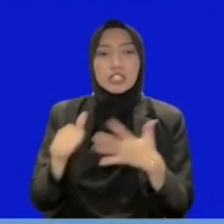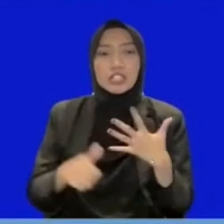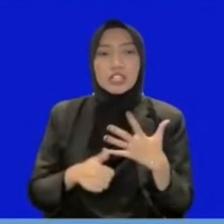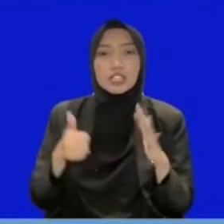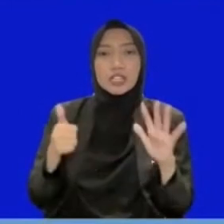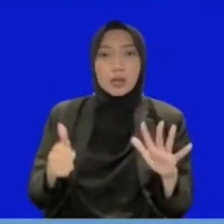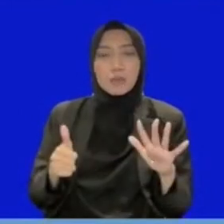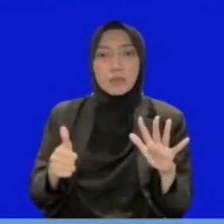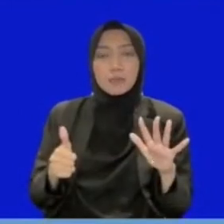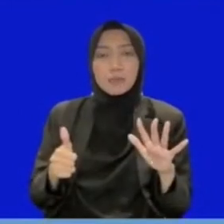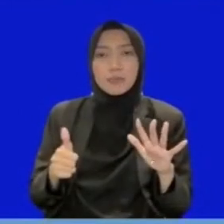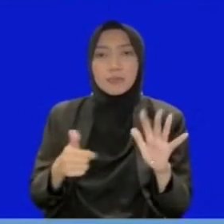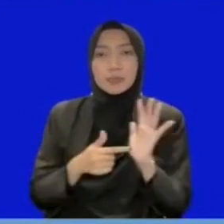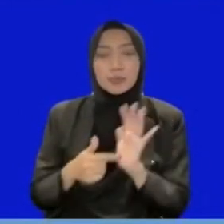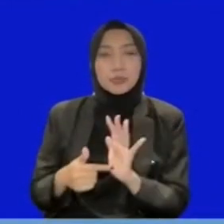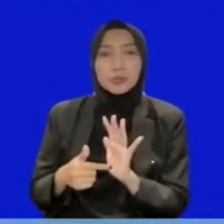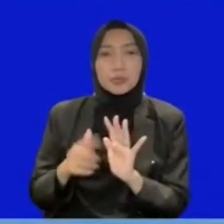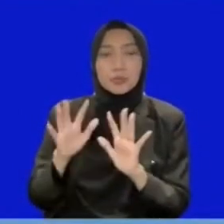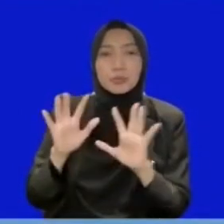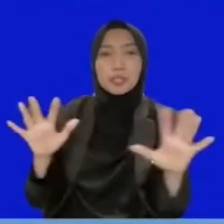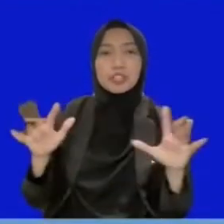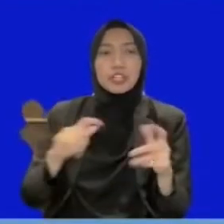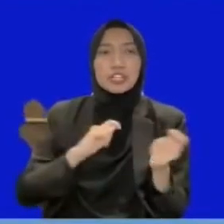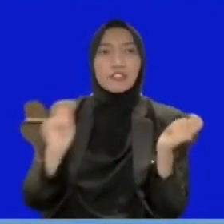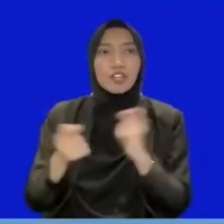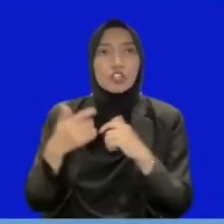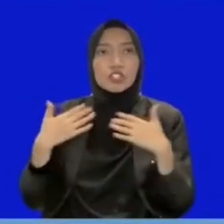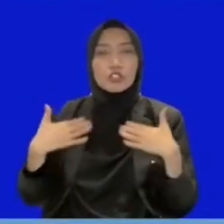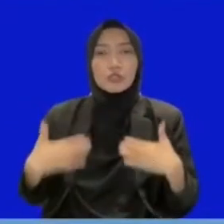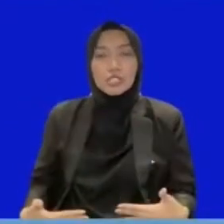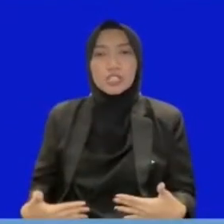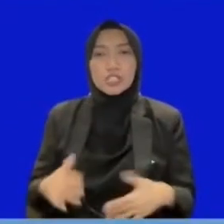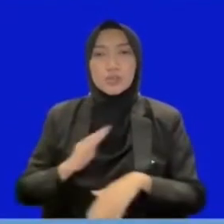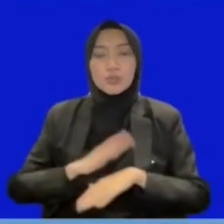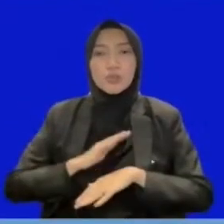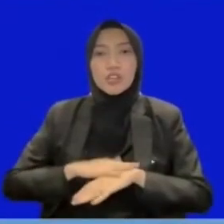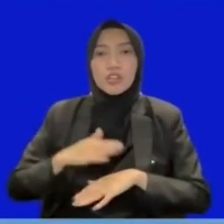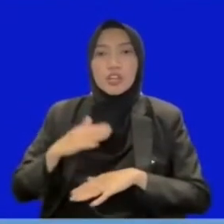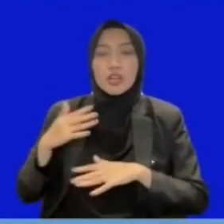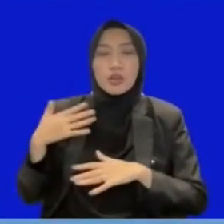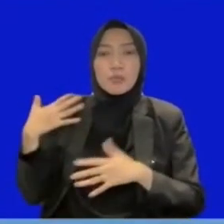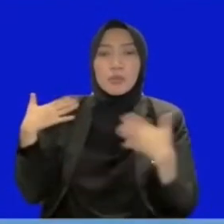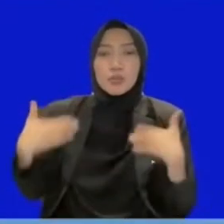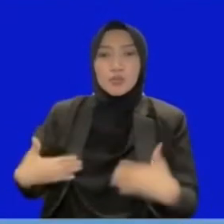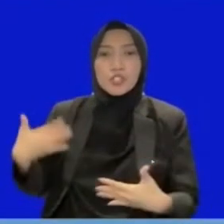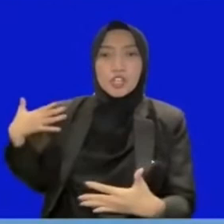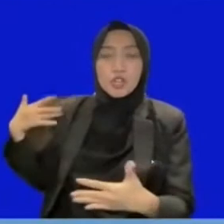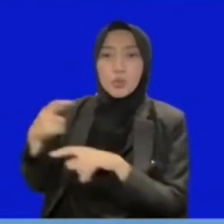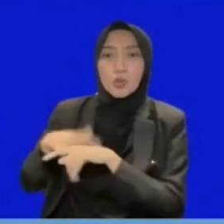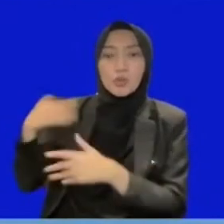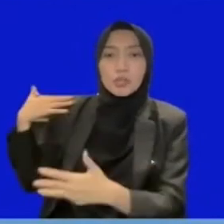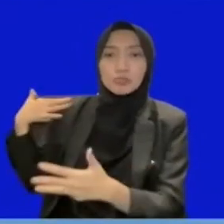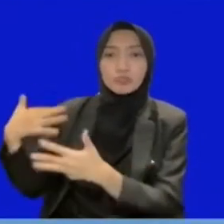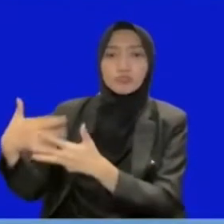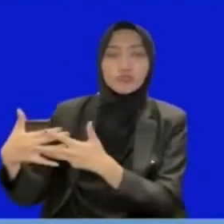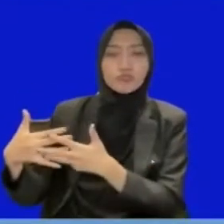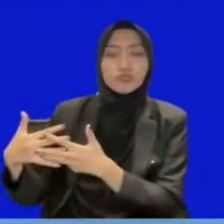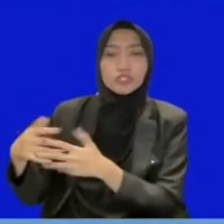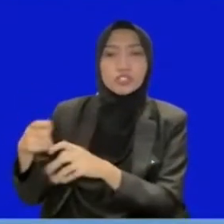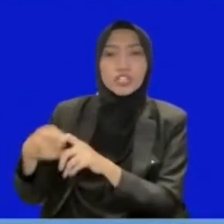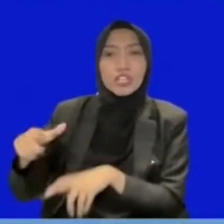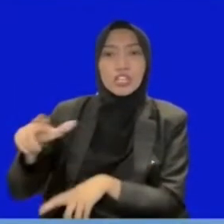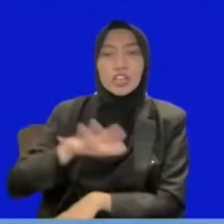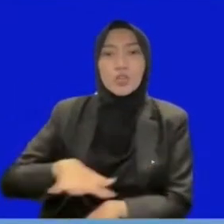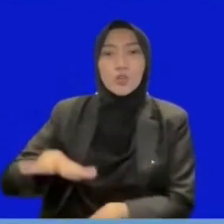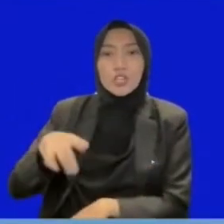properti ini menampilkan banyak aspek evolusi fisik dan budaya manusia dalam jangka panjang dalam konteks lingkungan, dan masih